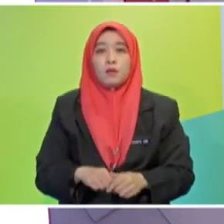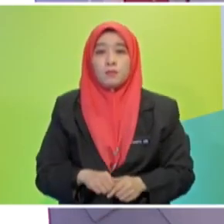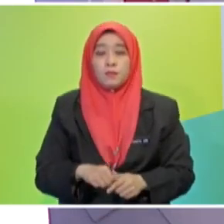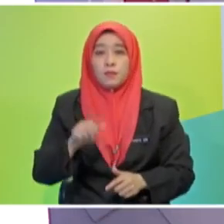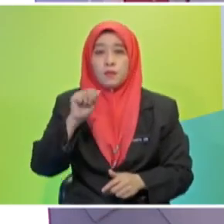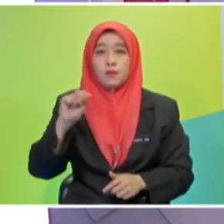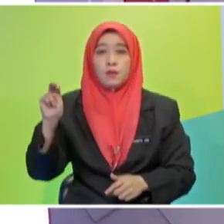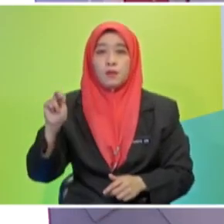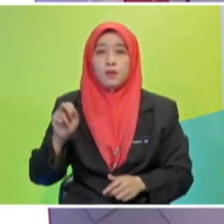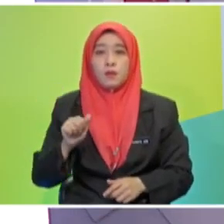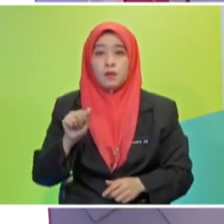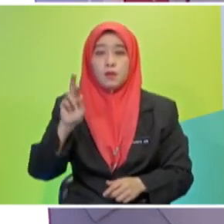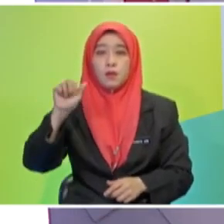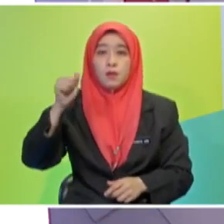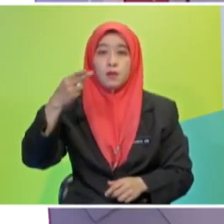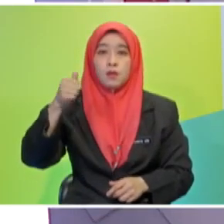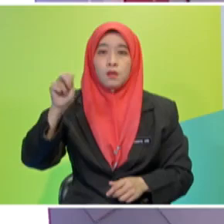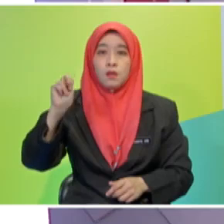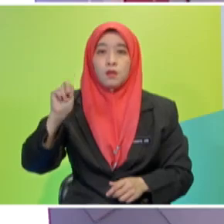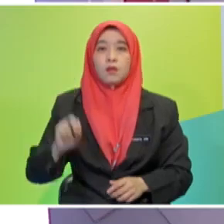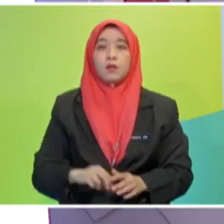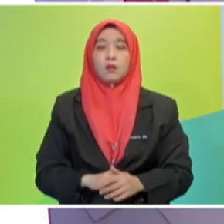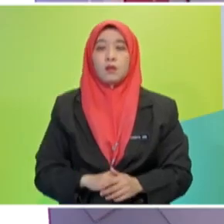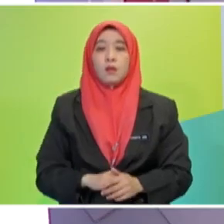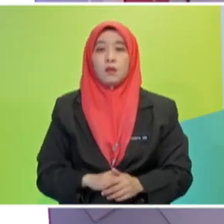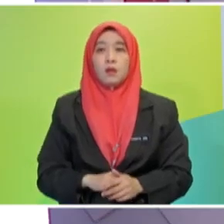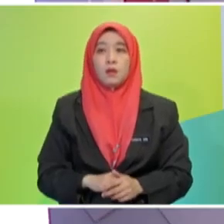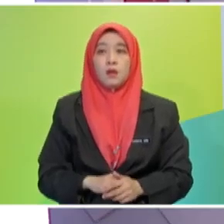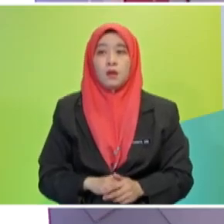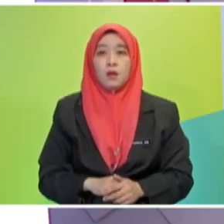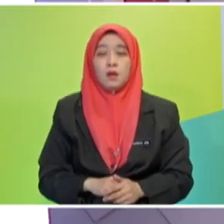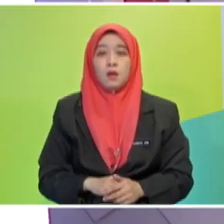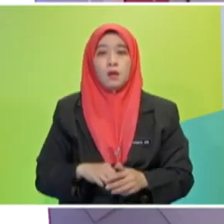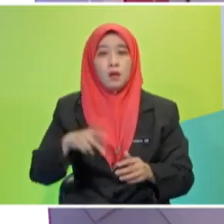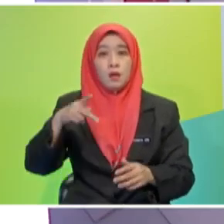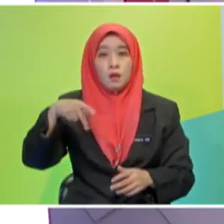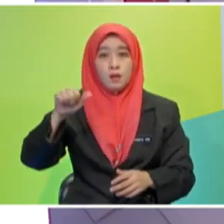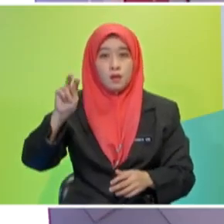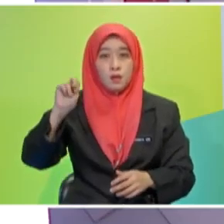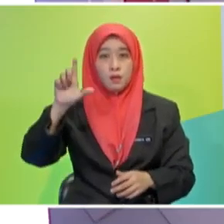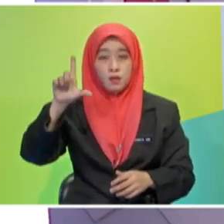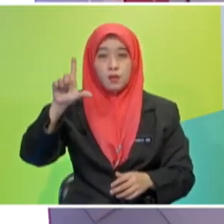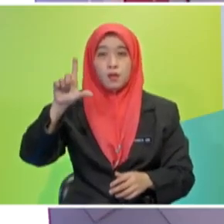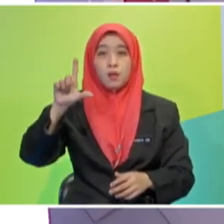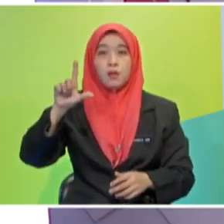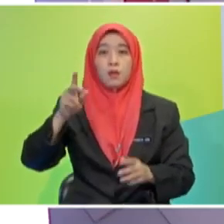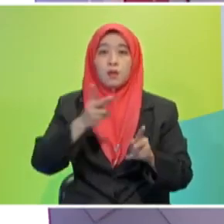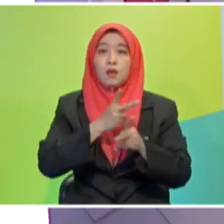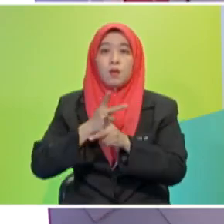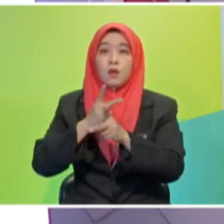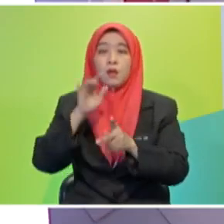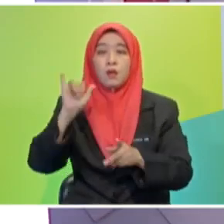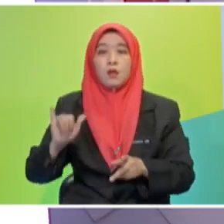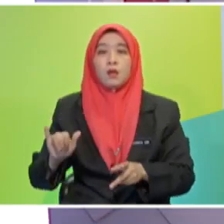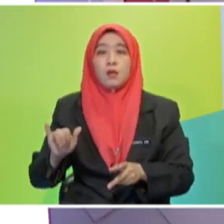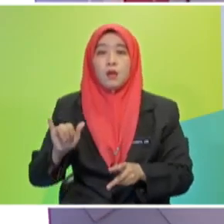Kita tak boleh. Jadi panel kawalan lah yang akan bantu beri untuk arahan kepada komponen-komponen yang